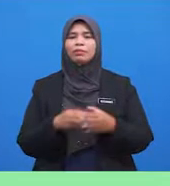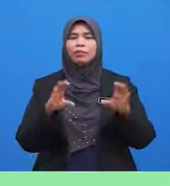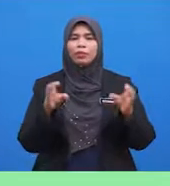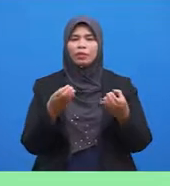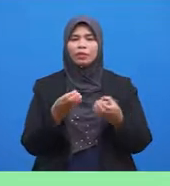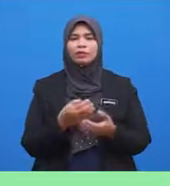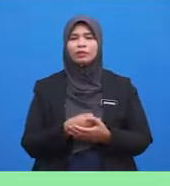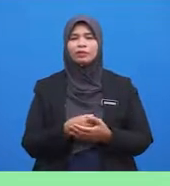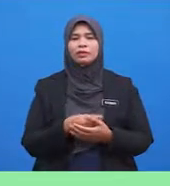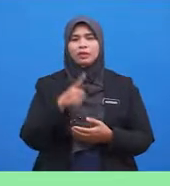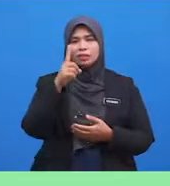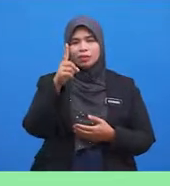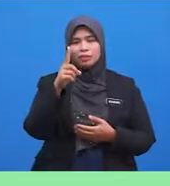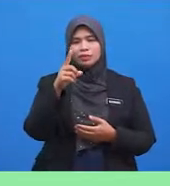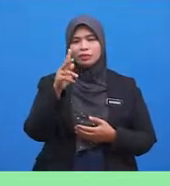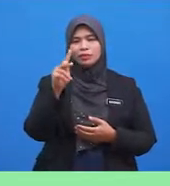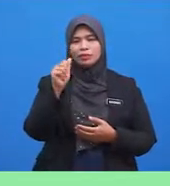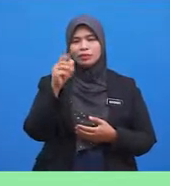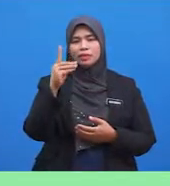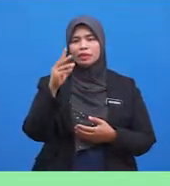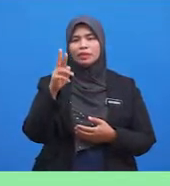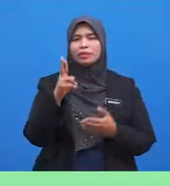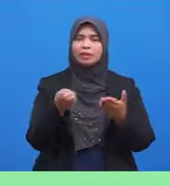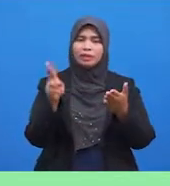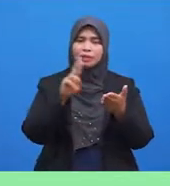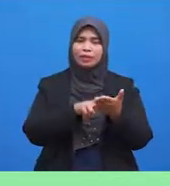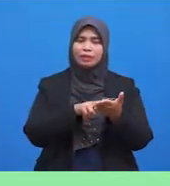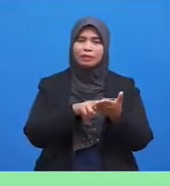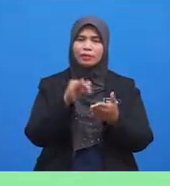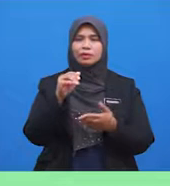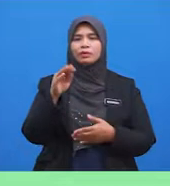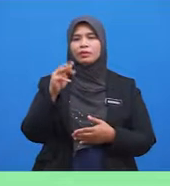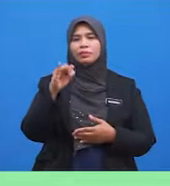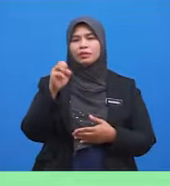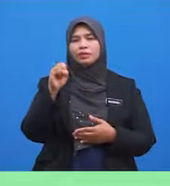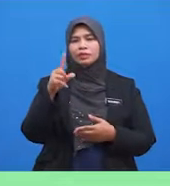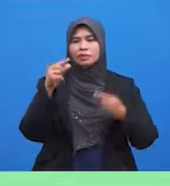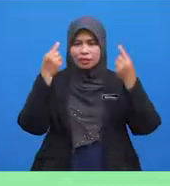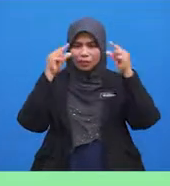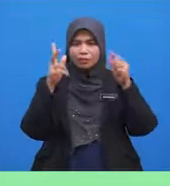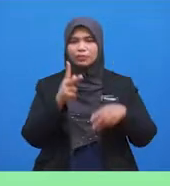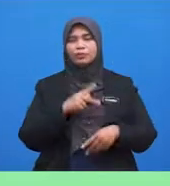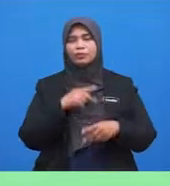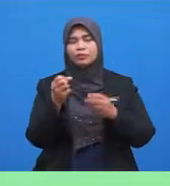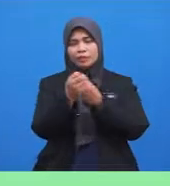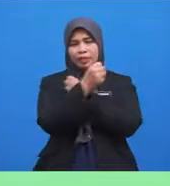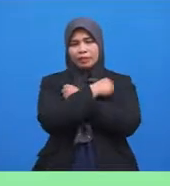membuat satu kad rekod, iaitu misi guru ku sayang.